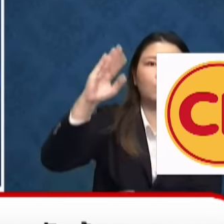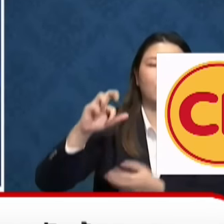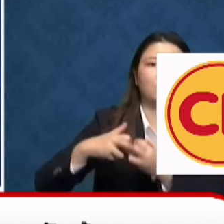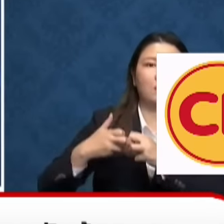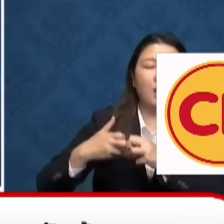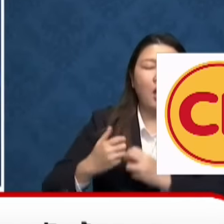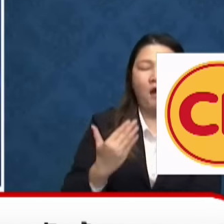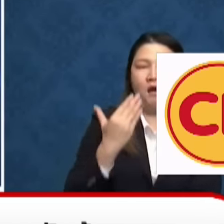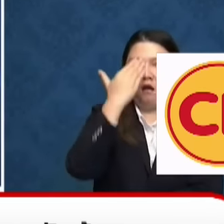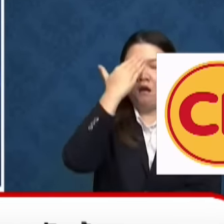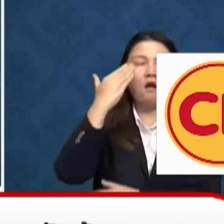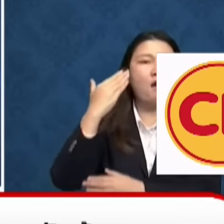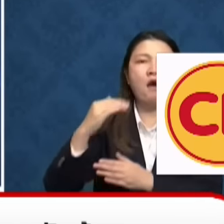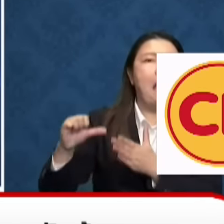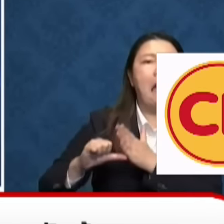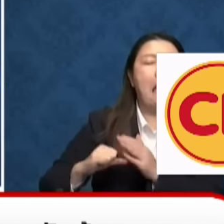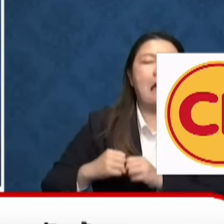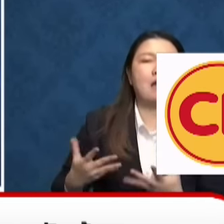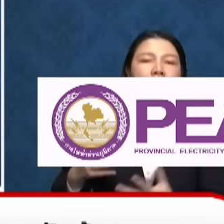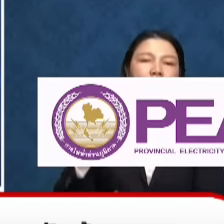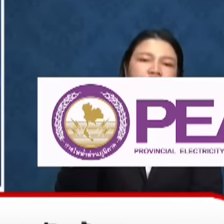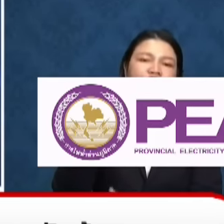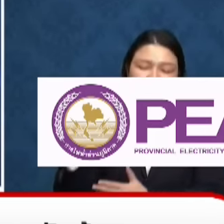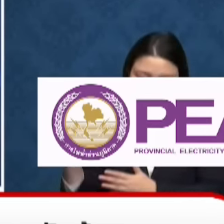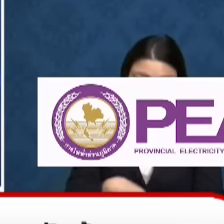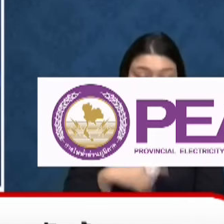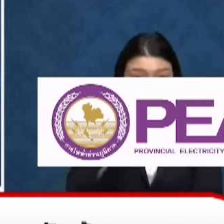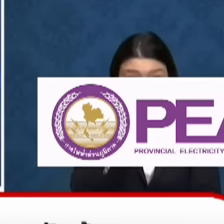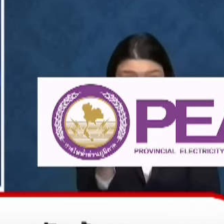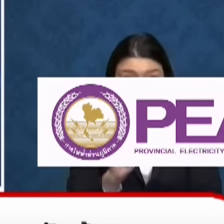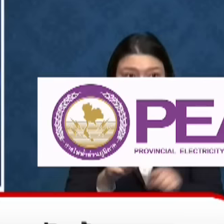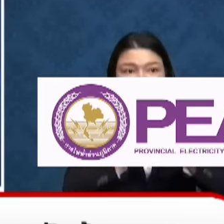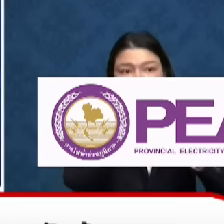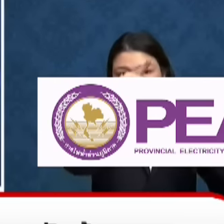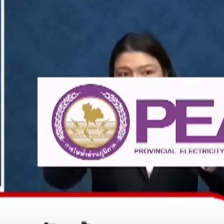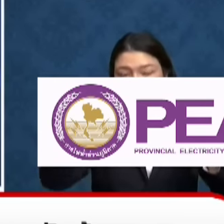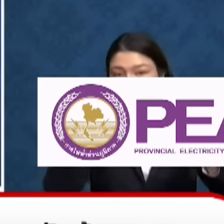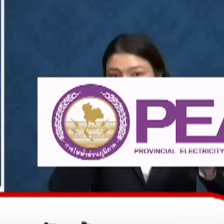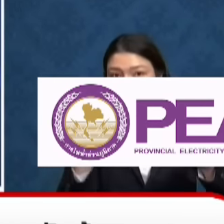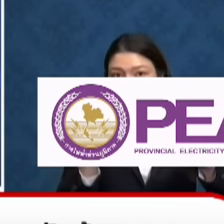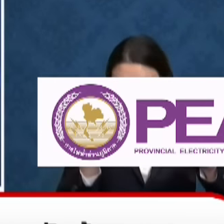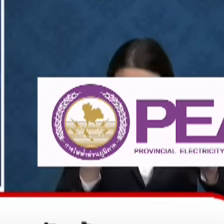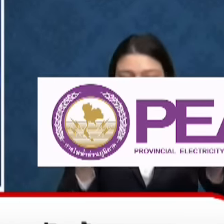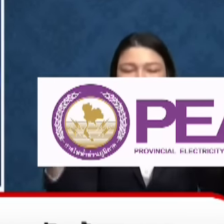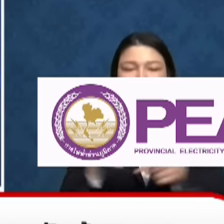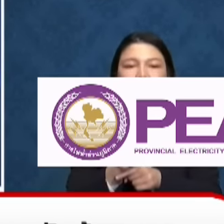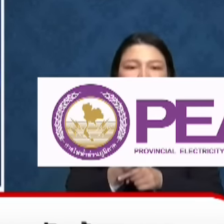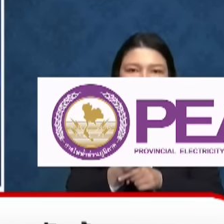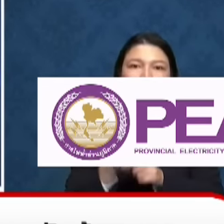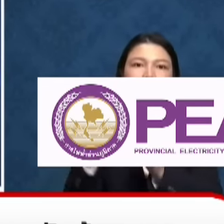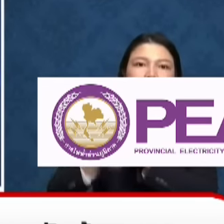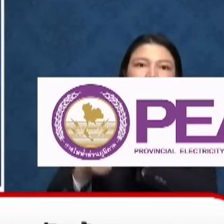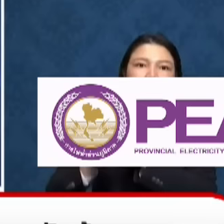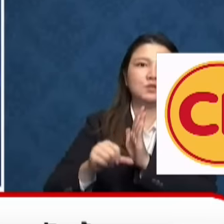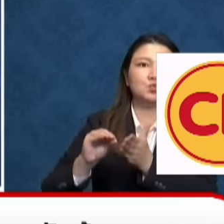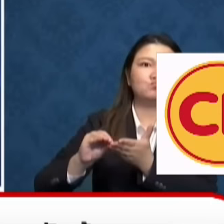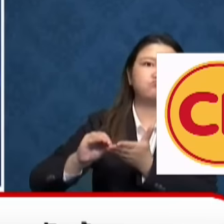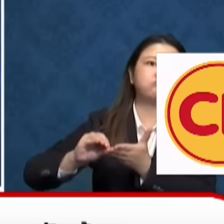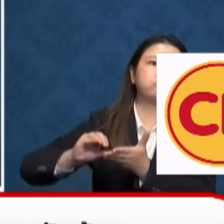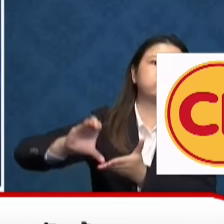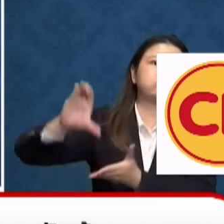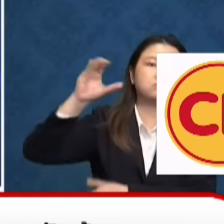ย่างไม่เป็นทางการเท่าไหร่นะแต่ว่าก็เป็นตอนนี้เป็นหัวหน้าพรรคประชาชนนะคะก็เรียกว่าค้านงบประมาณปี